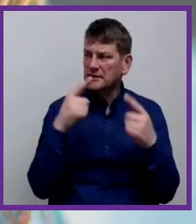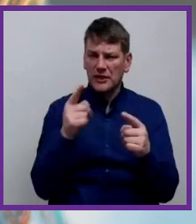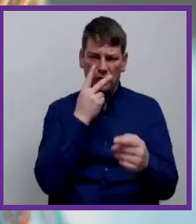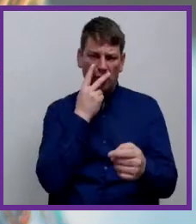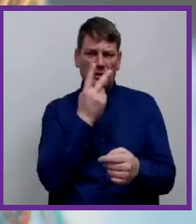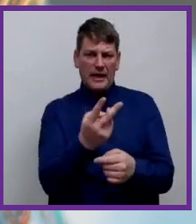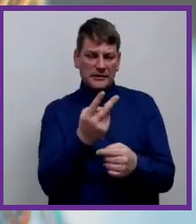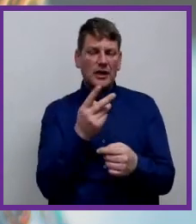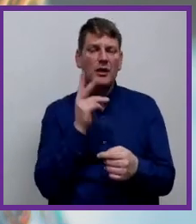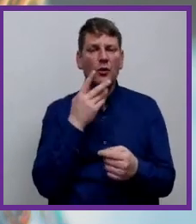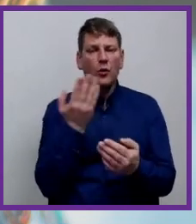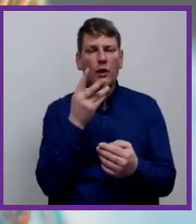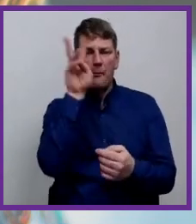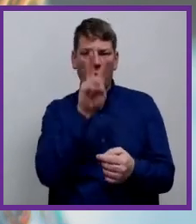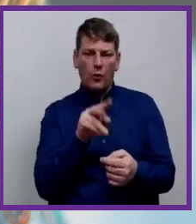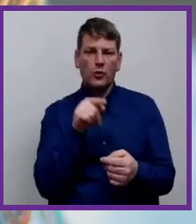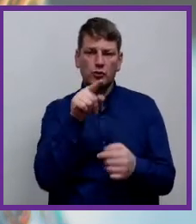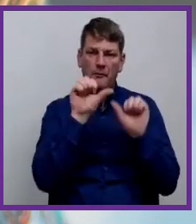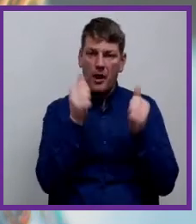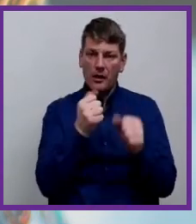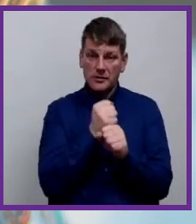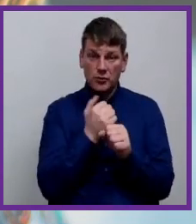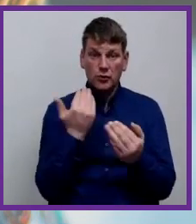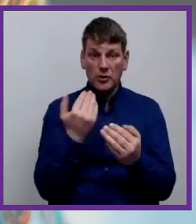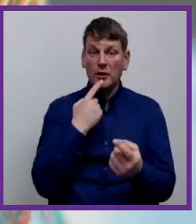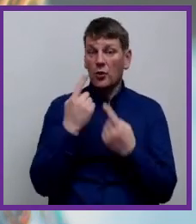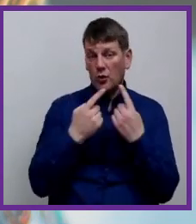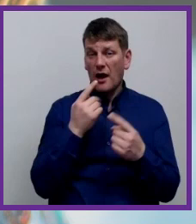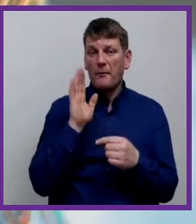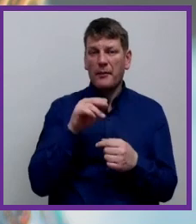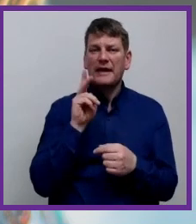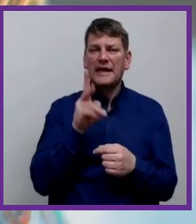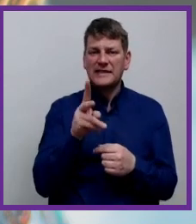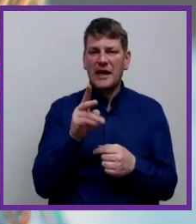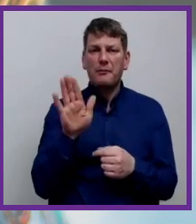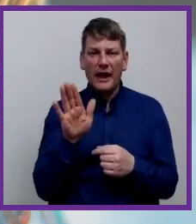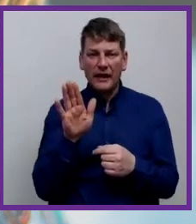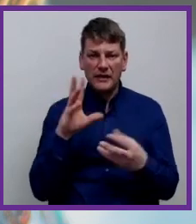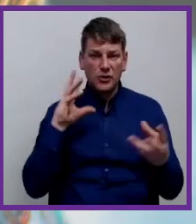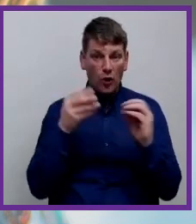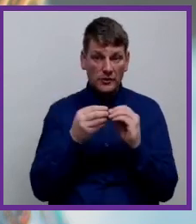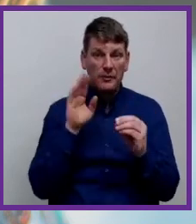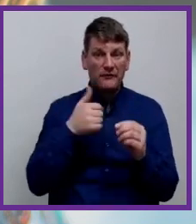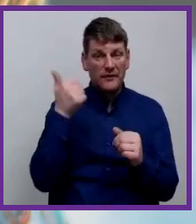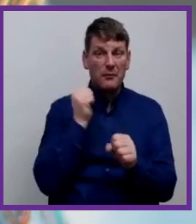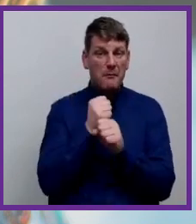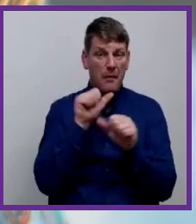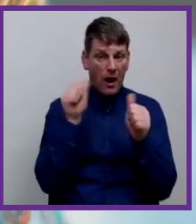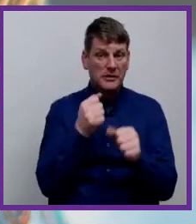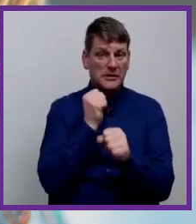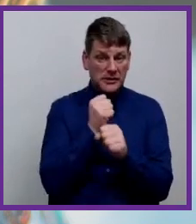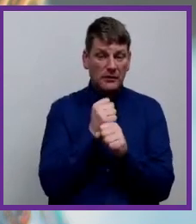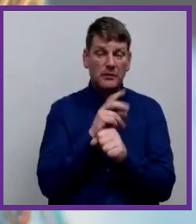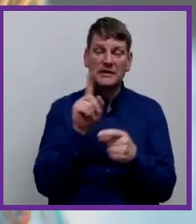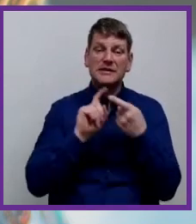aplūkot šo mākslas darbu. Mēs šodien runājam Kristiāna Brehtas kontekstā un, piemēram, šie te viņa mākslas darbi arī saistīti ar kara